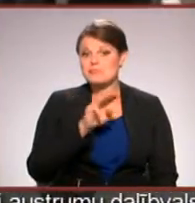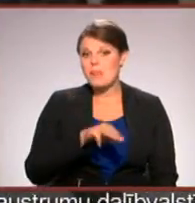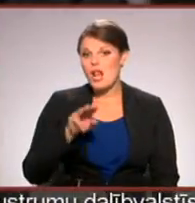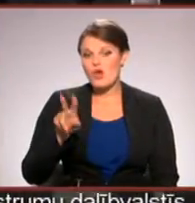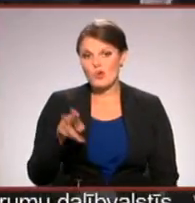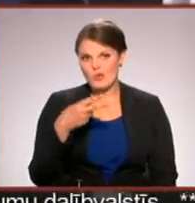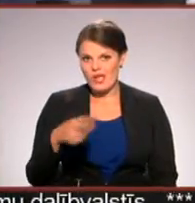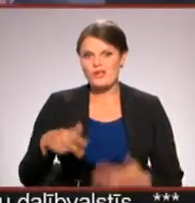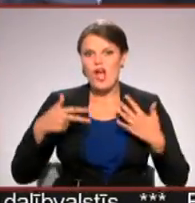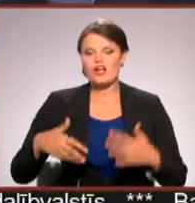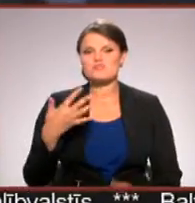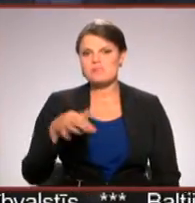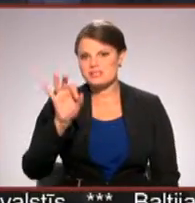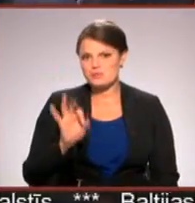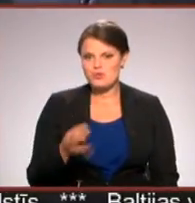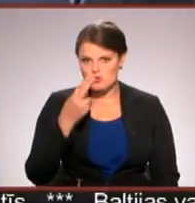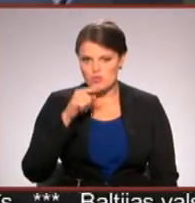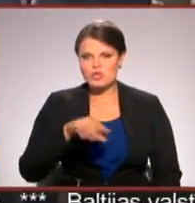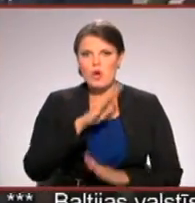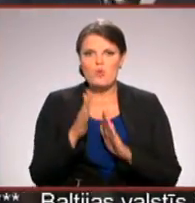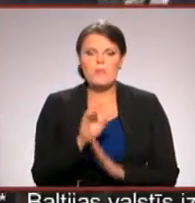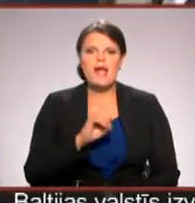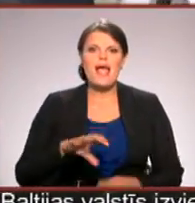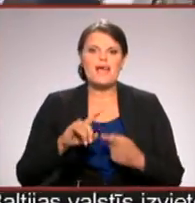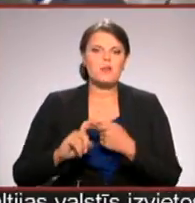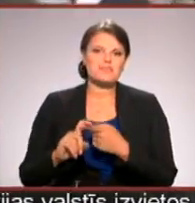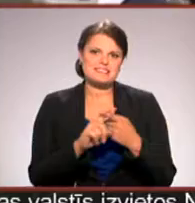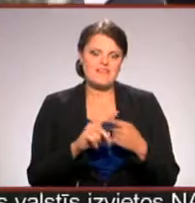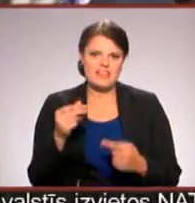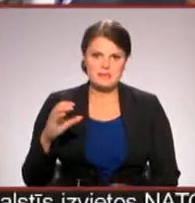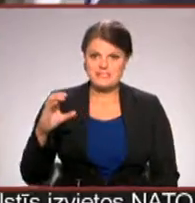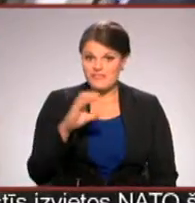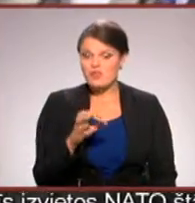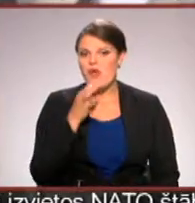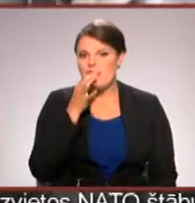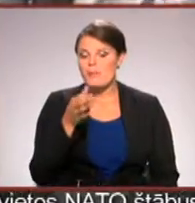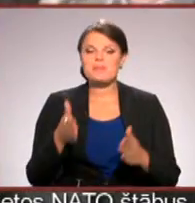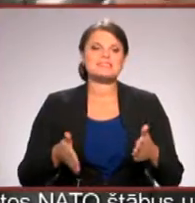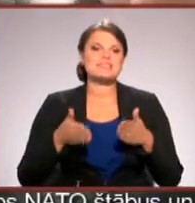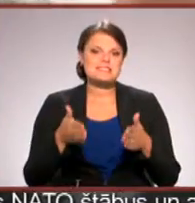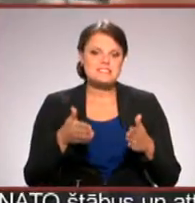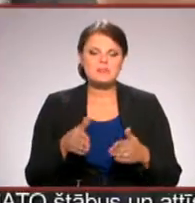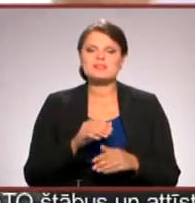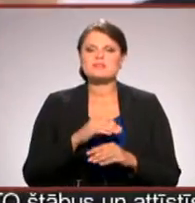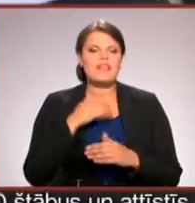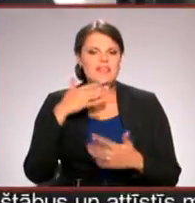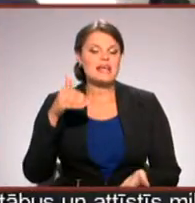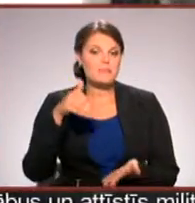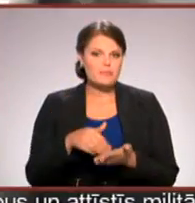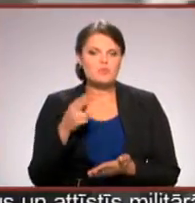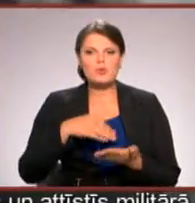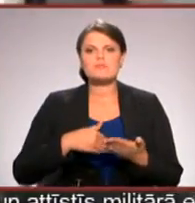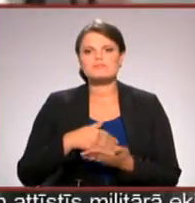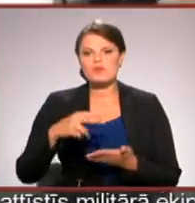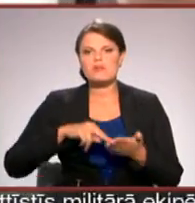eiro. 85% no tā Eiropas Savienības finansējums. Jāpiebilst, ka slimnīca negrasās apstāties un plāno